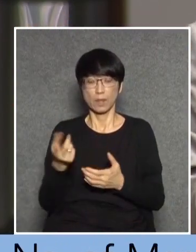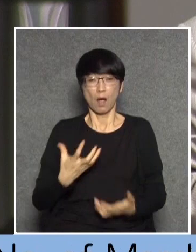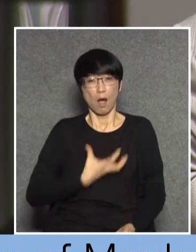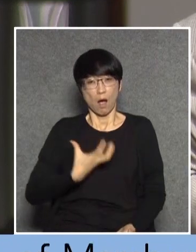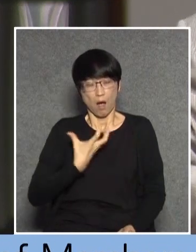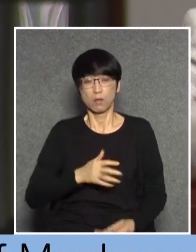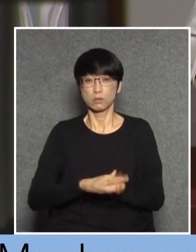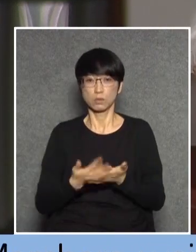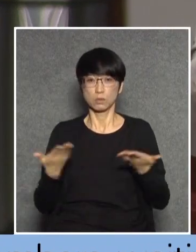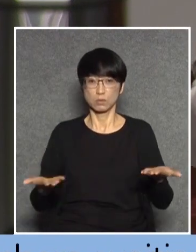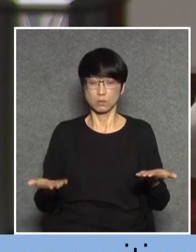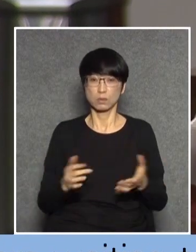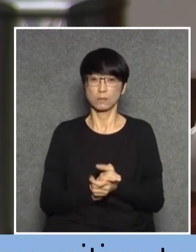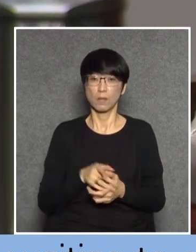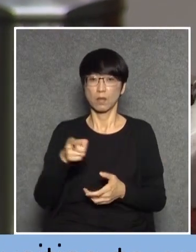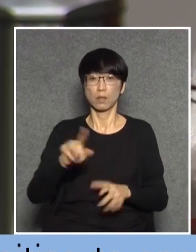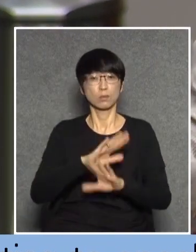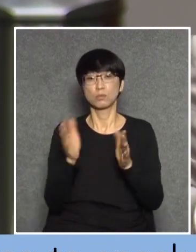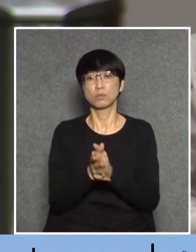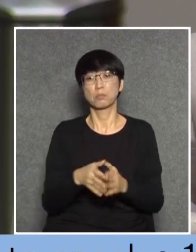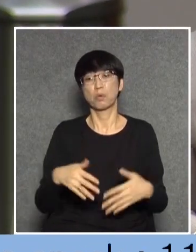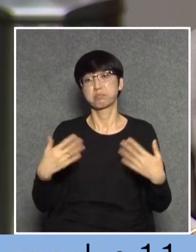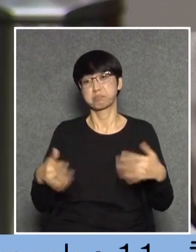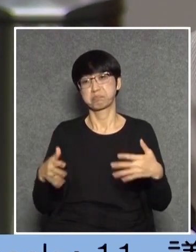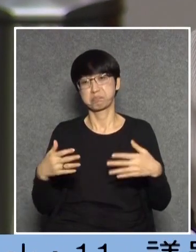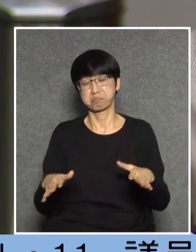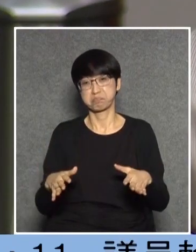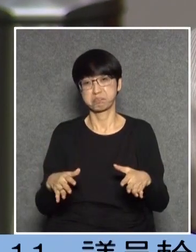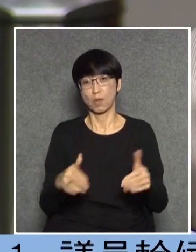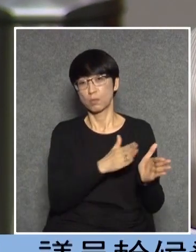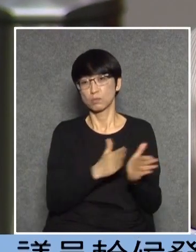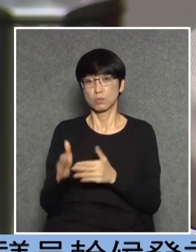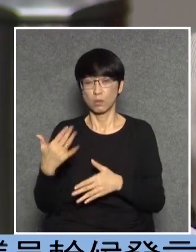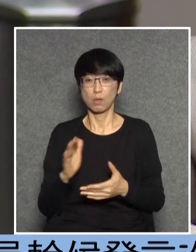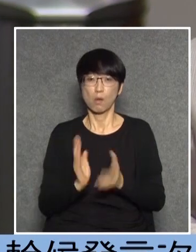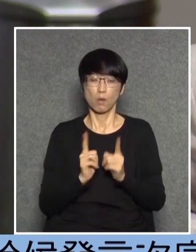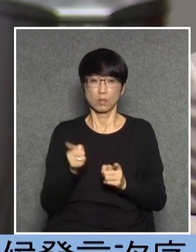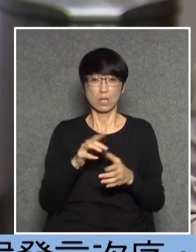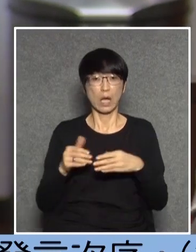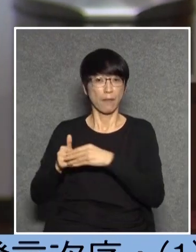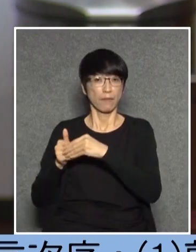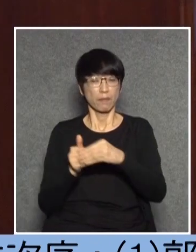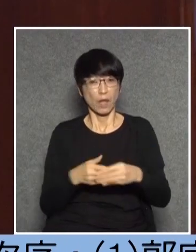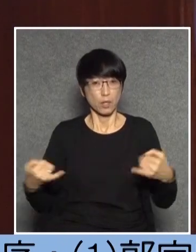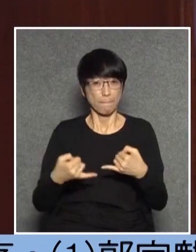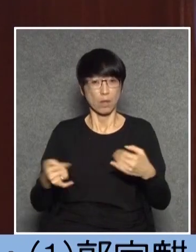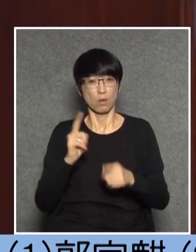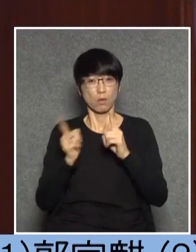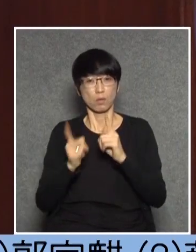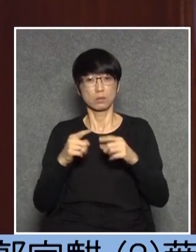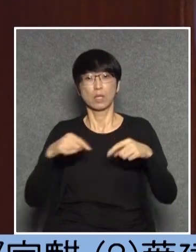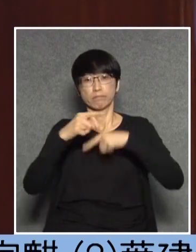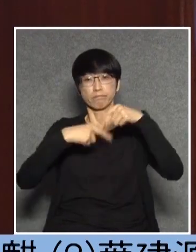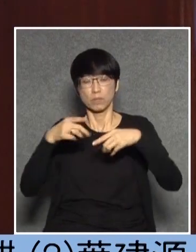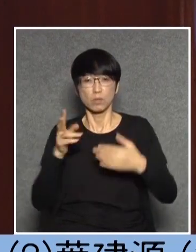家你睇俾你搞掂曬。唉，即係可能你帶著矛盾去旅行，同佢講掂數真係。而家諗諗下，即係陰